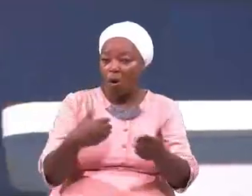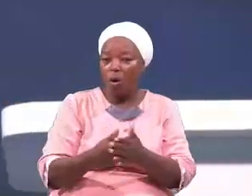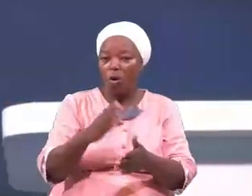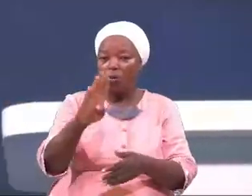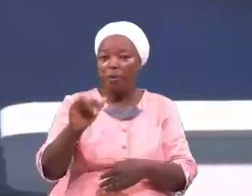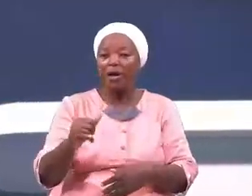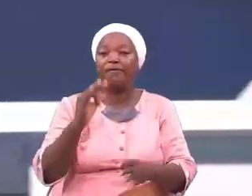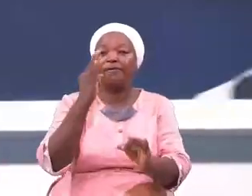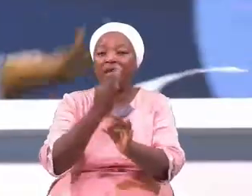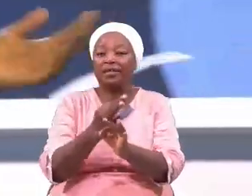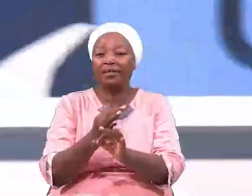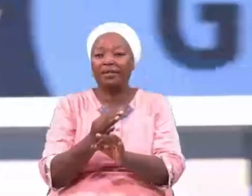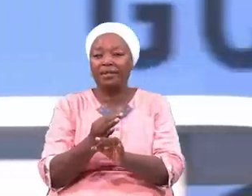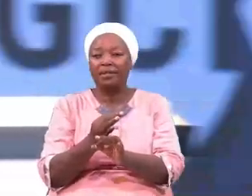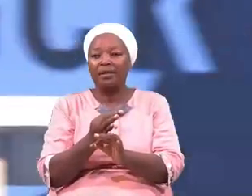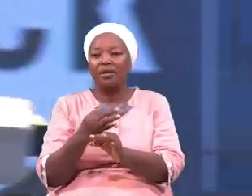Tout est par la foi.